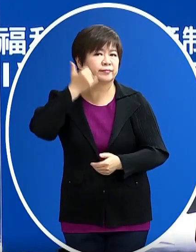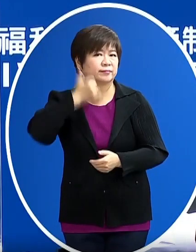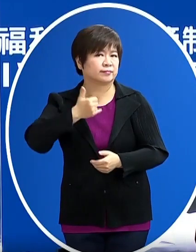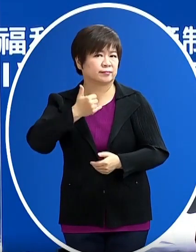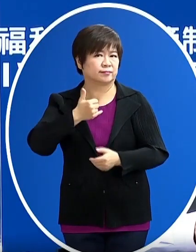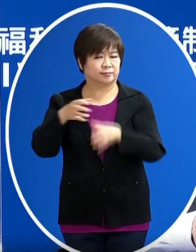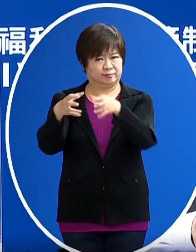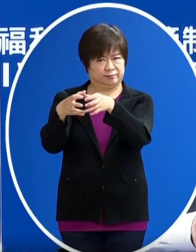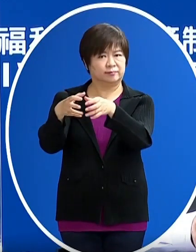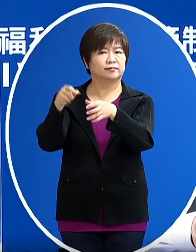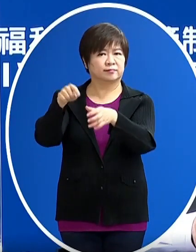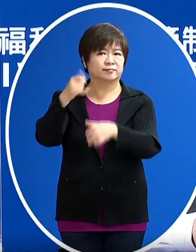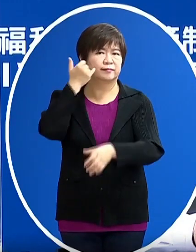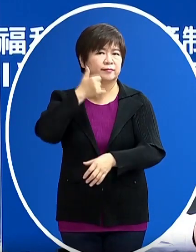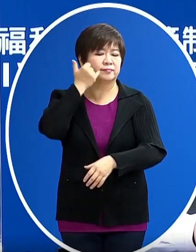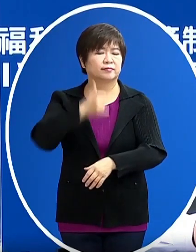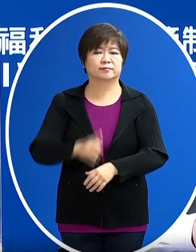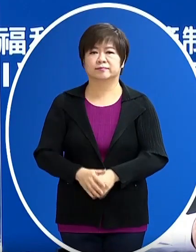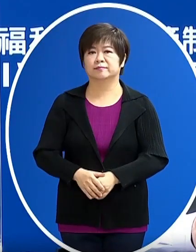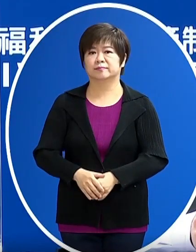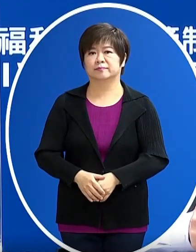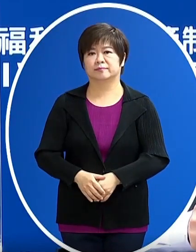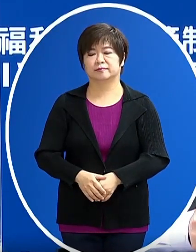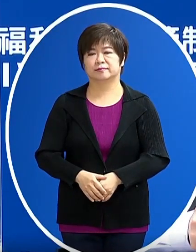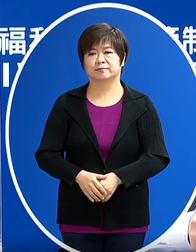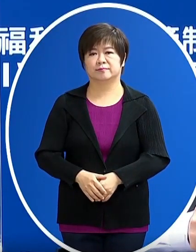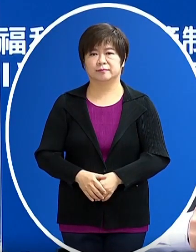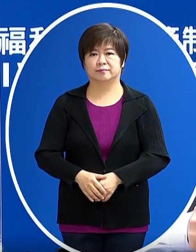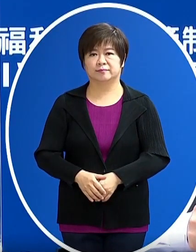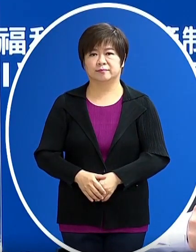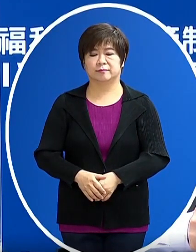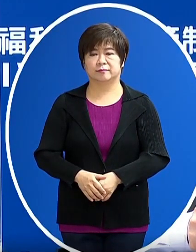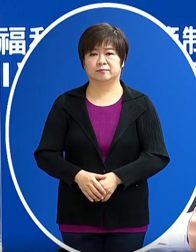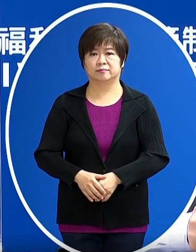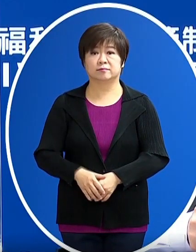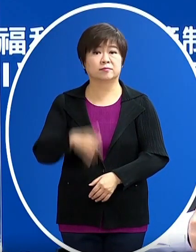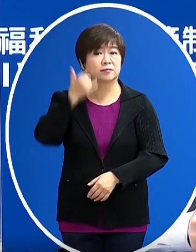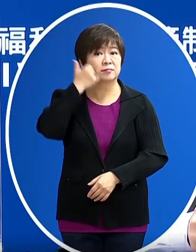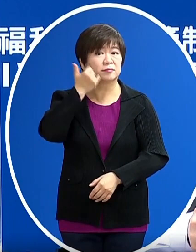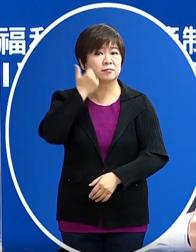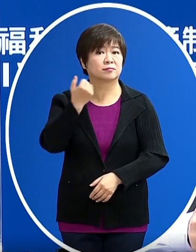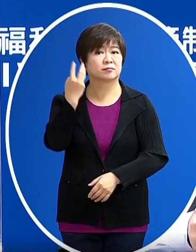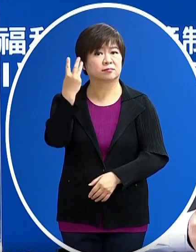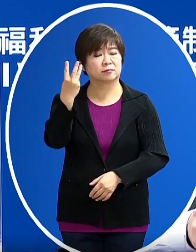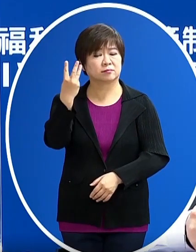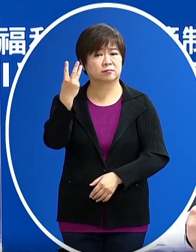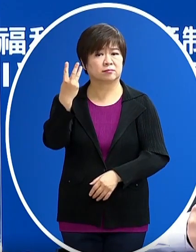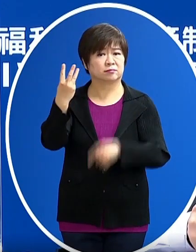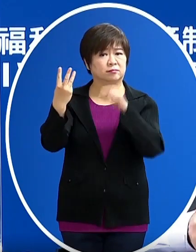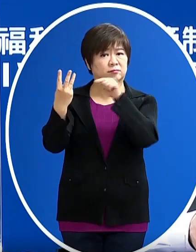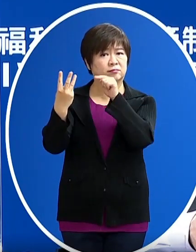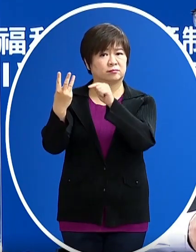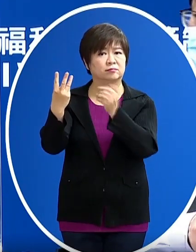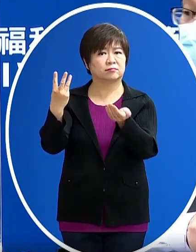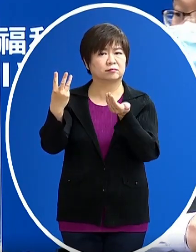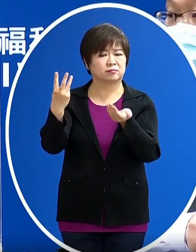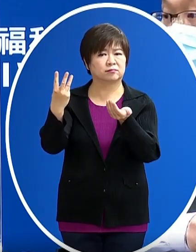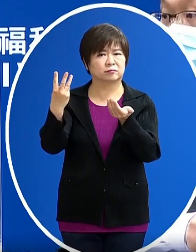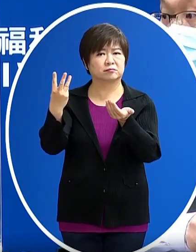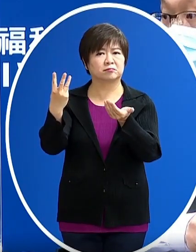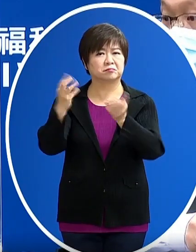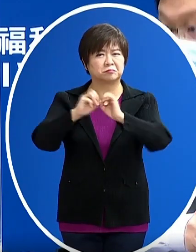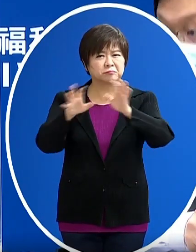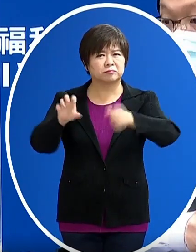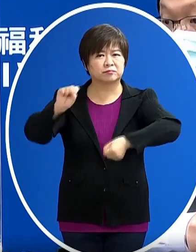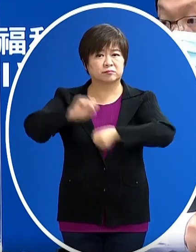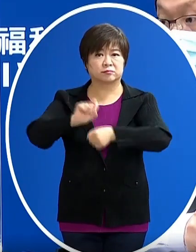好，3例在基隆。那这3例的基隆，我们今天早上查，好像这里面刚刚又通报又有增